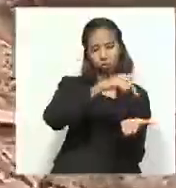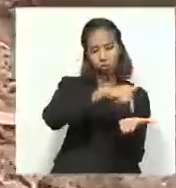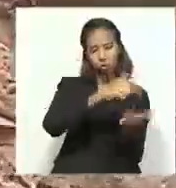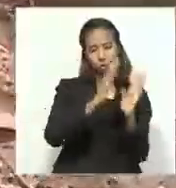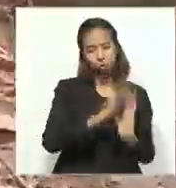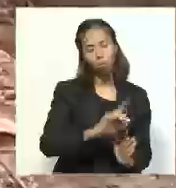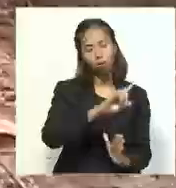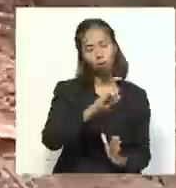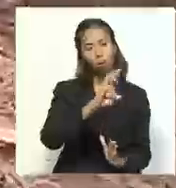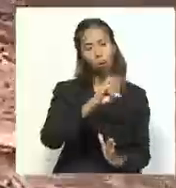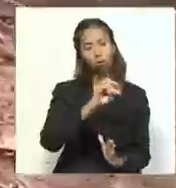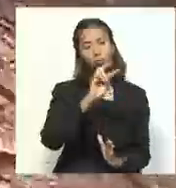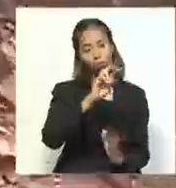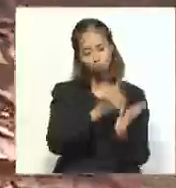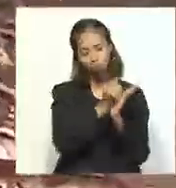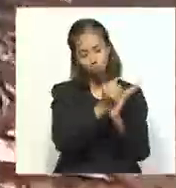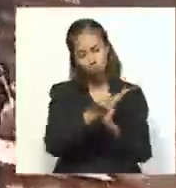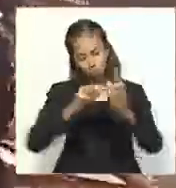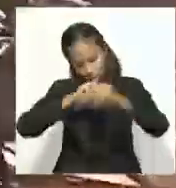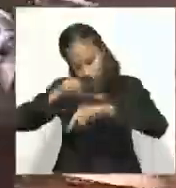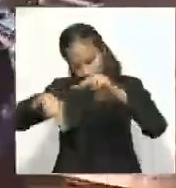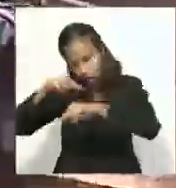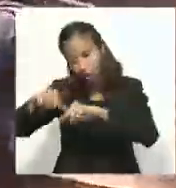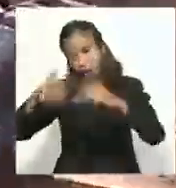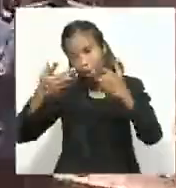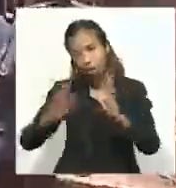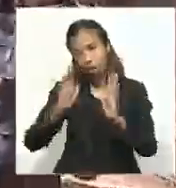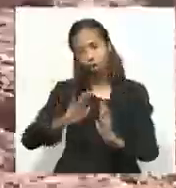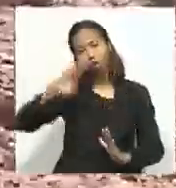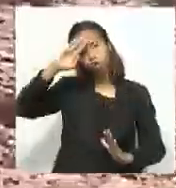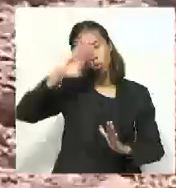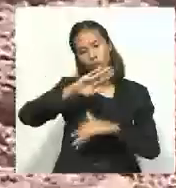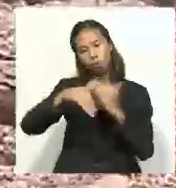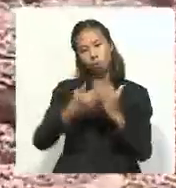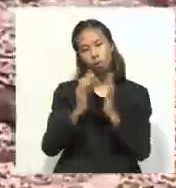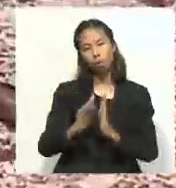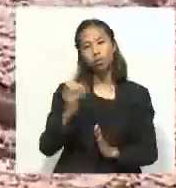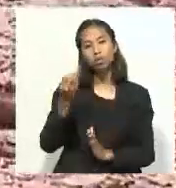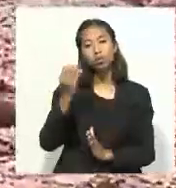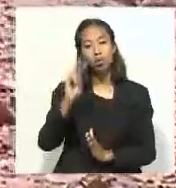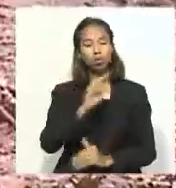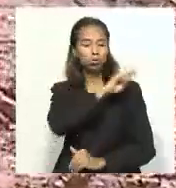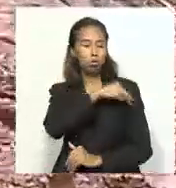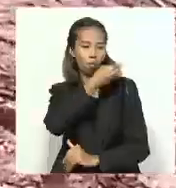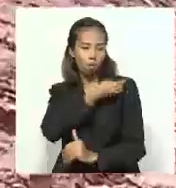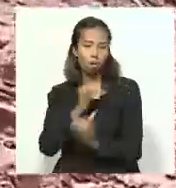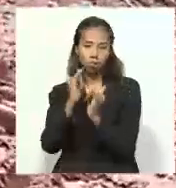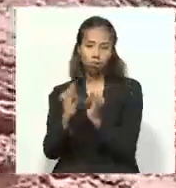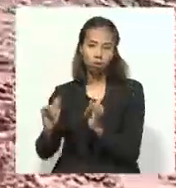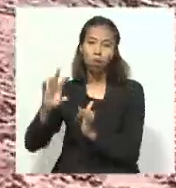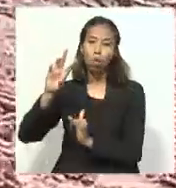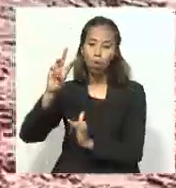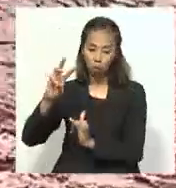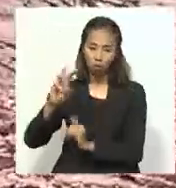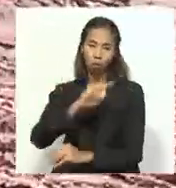ในศูนย์162คนร่วมค้นหาด้วยขณะที่ผู้ป่วยทั้งหมด12คนตอนนี้พักรักษาตัวอยู่ในโรงพยาบาลศูนย์พักพิง6ค